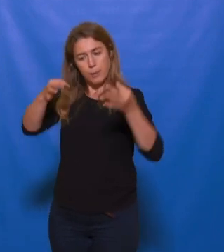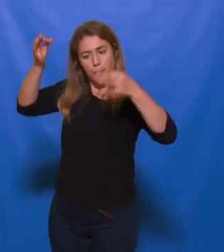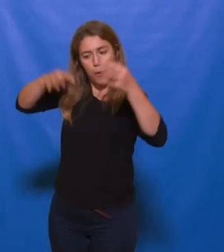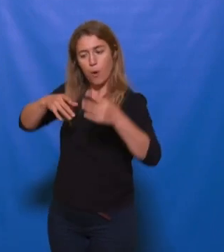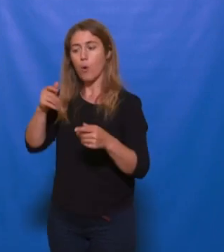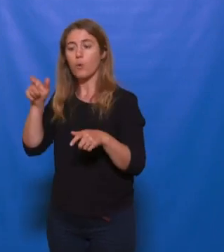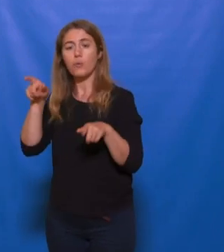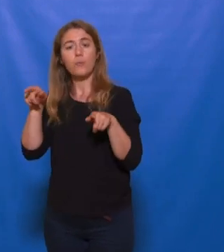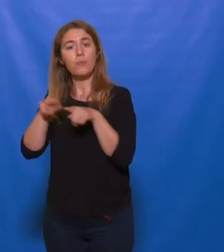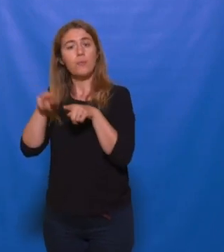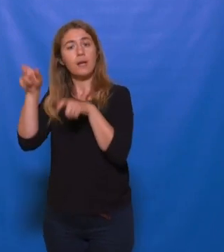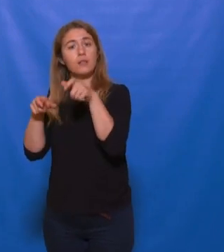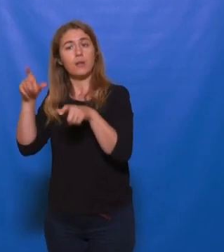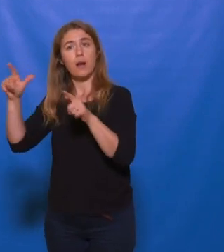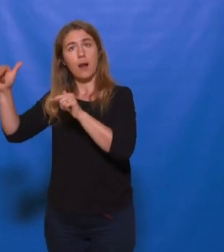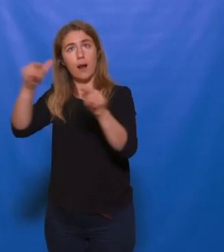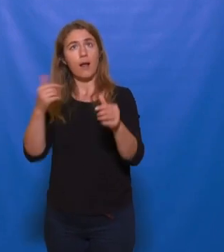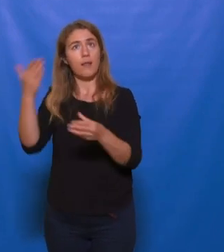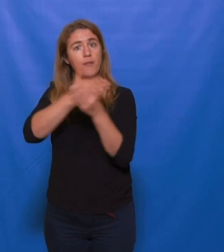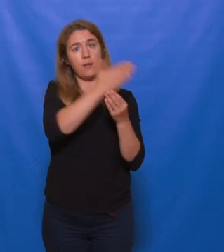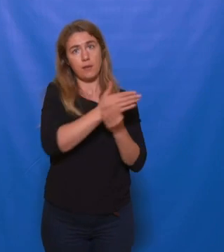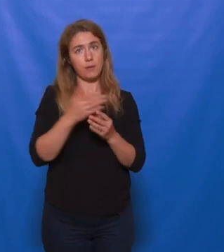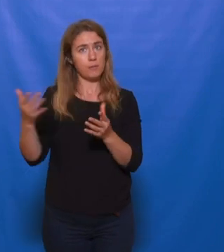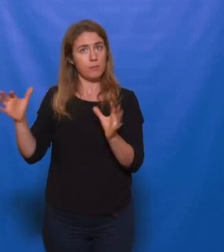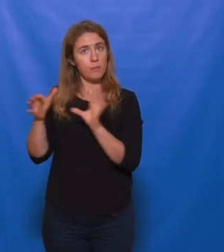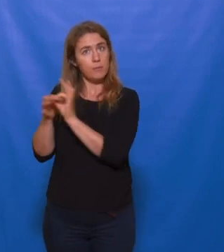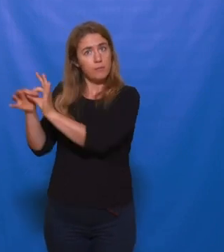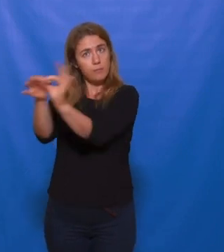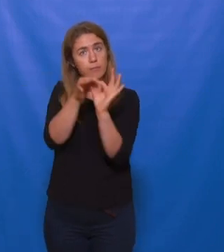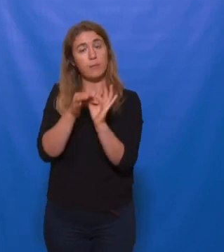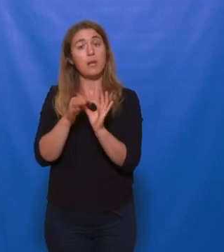qui sont engagés sur le terrain. C'est donc avec